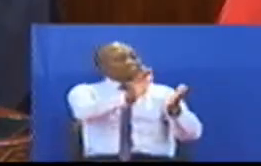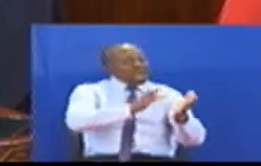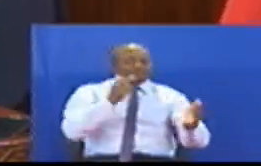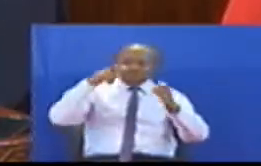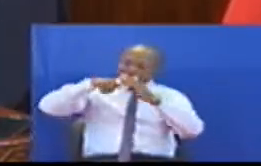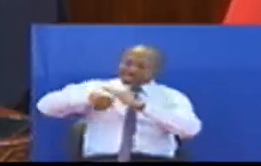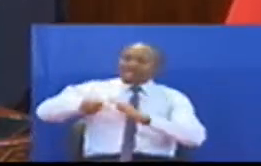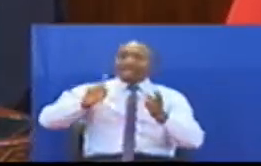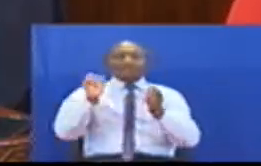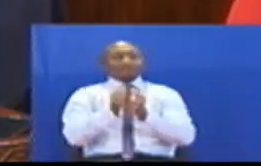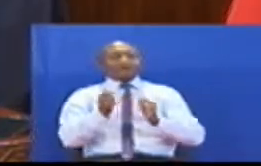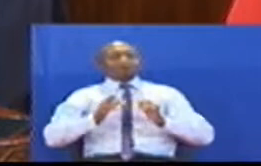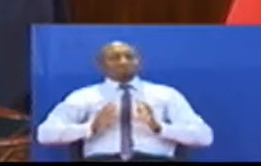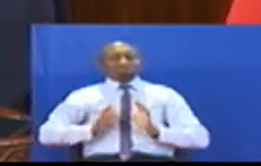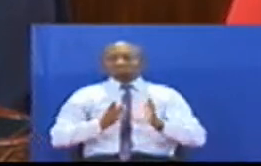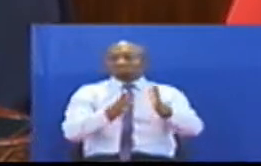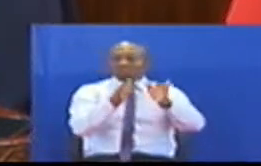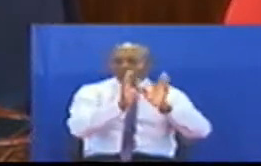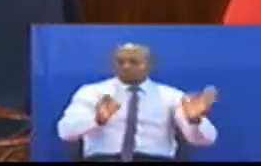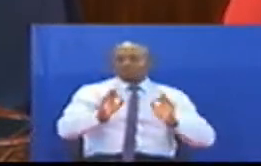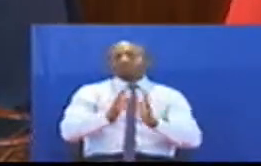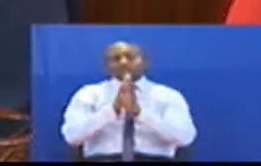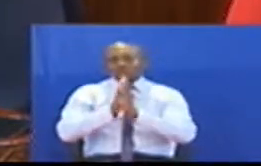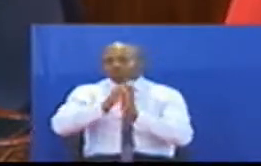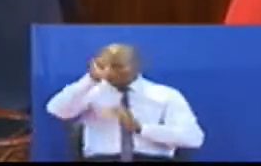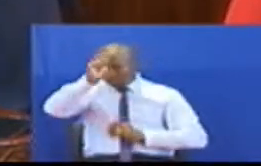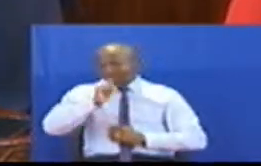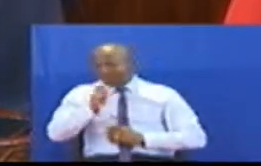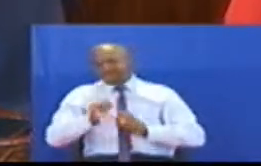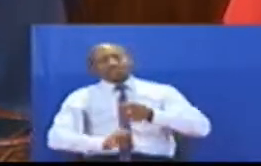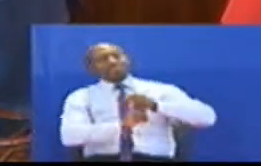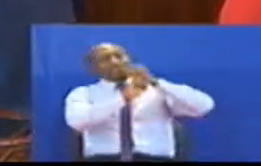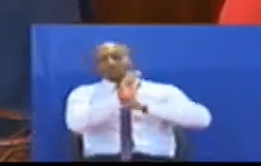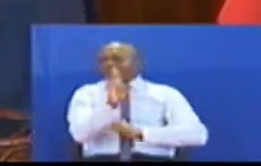huko ndani na mambo yanakwenda vizuri. Mheshimiwa Spika, nakushukuru sana, naunga mkono hoja. Asante sana.